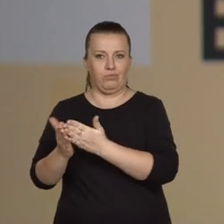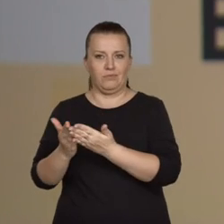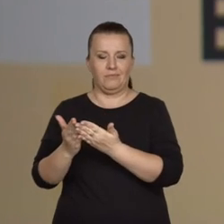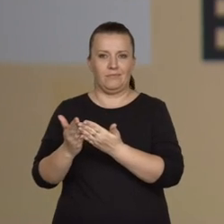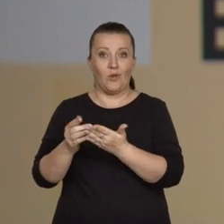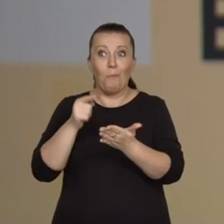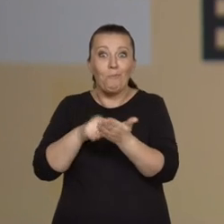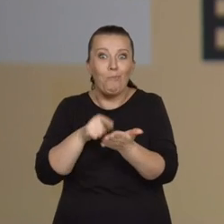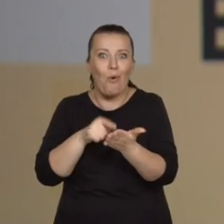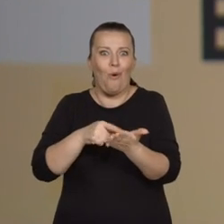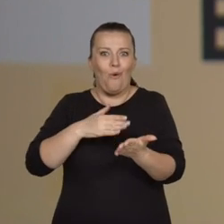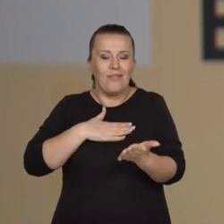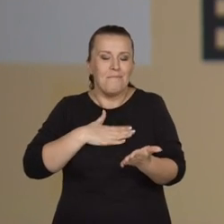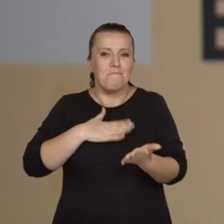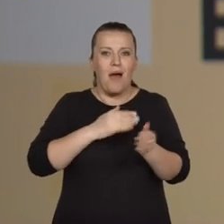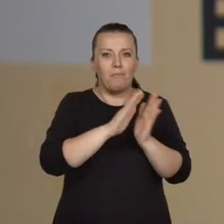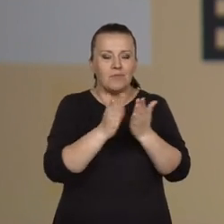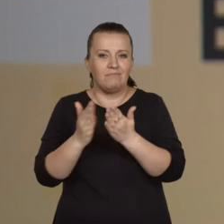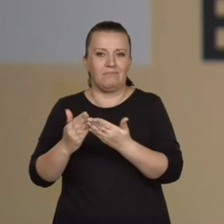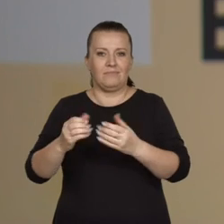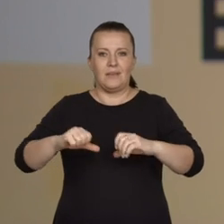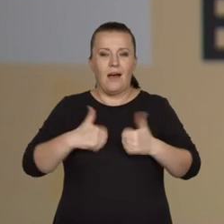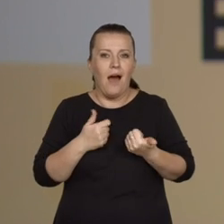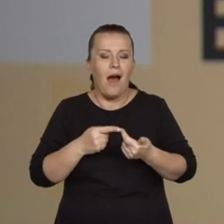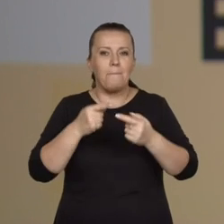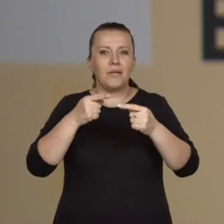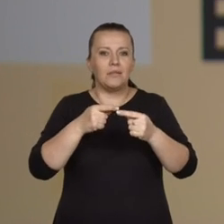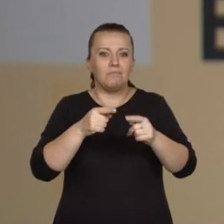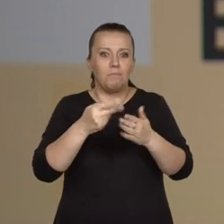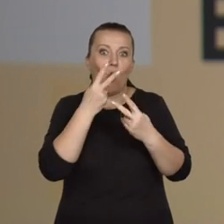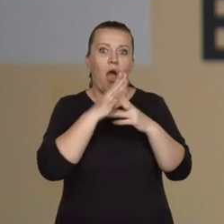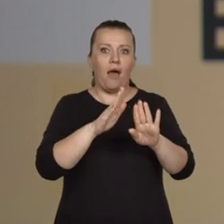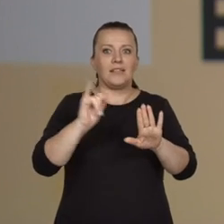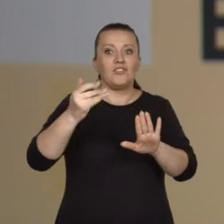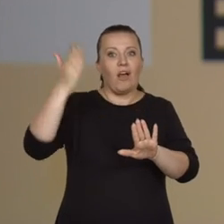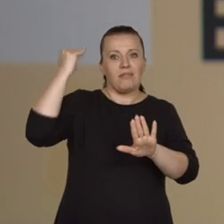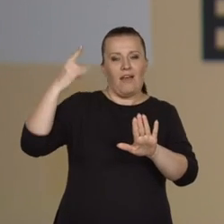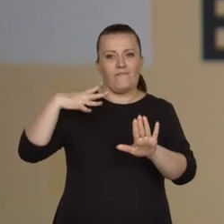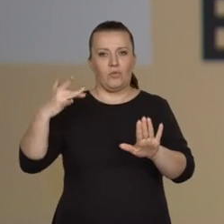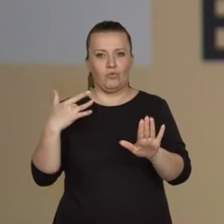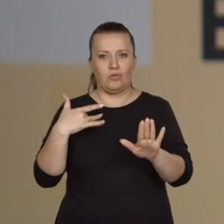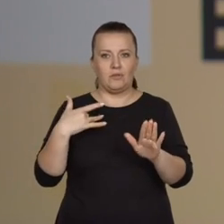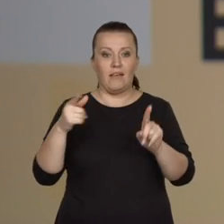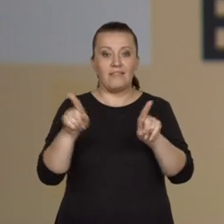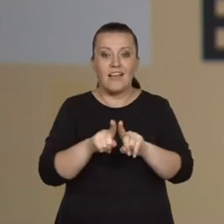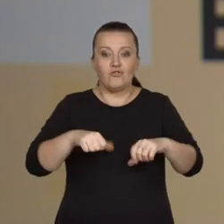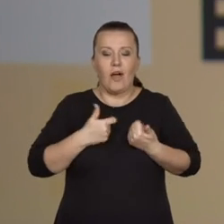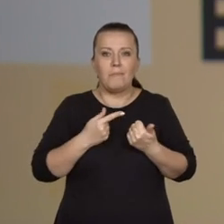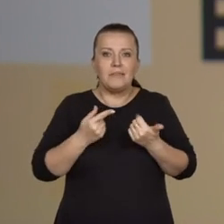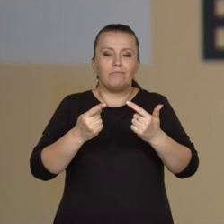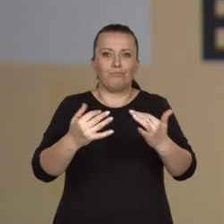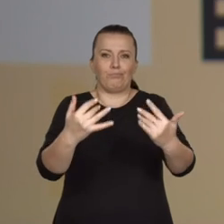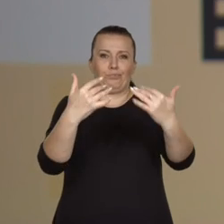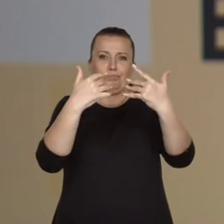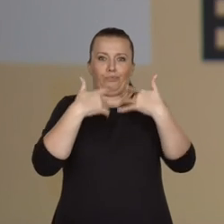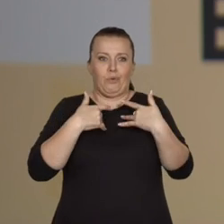ukształtować nasze widzenie epok dawnych i żeby ukształtować naszą rzeczywistość. żeby ukształtować nasz sposób